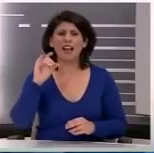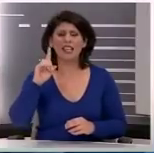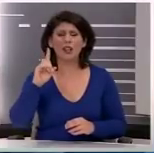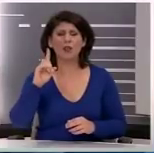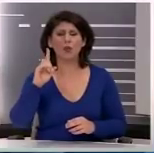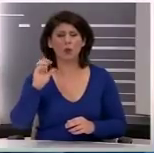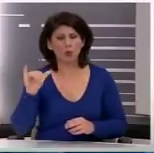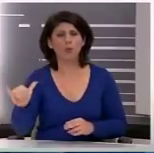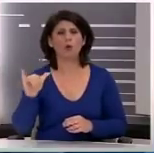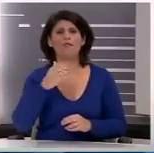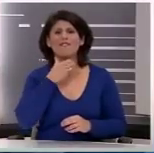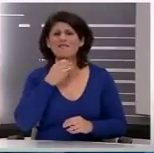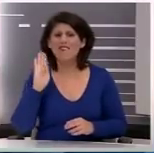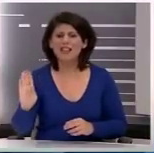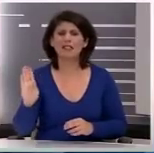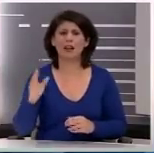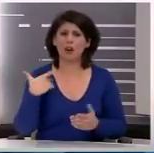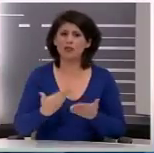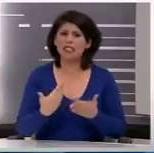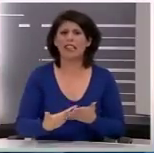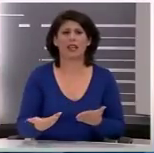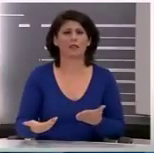Βενιζέλο. Έχω τα στοιχεία.